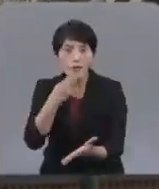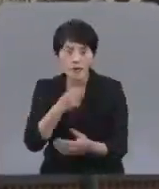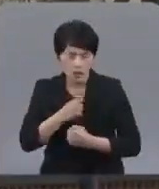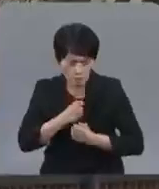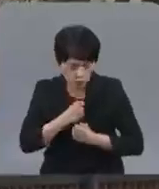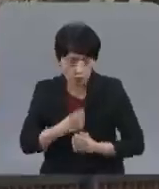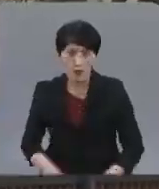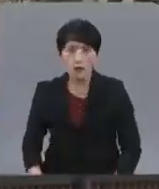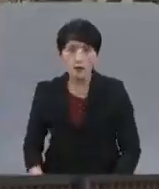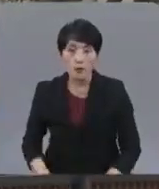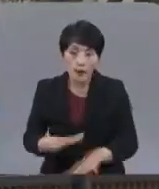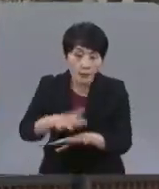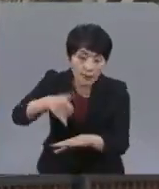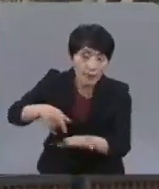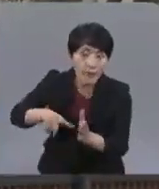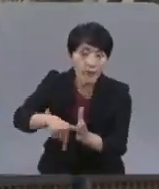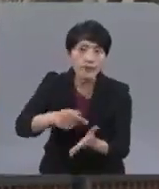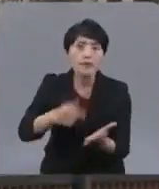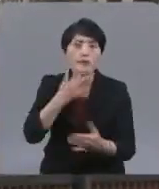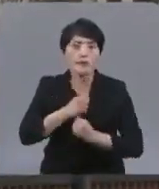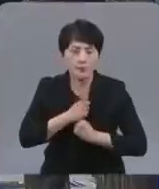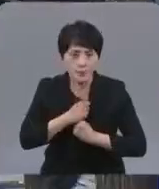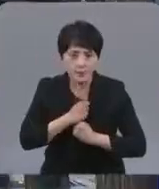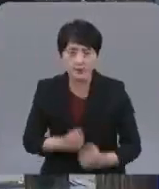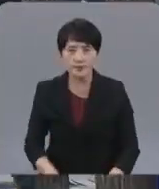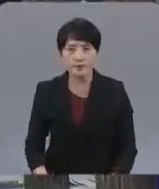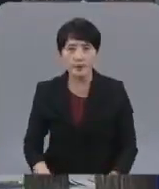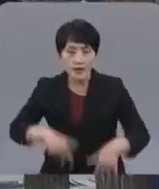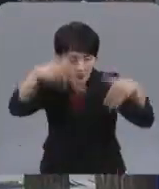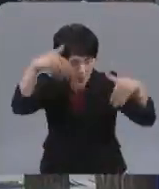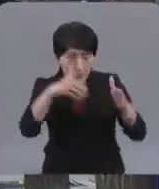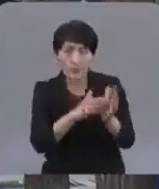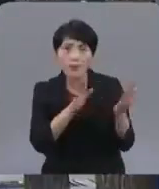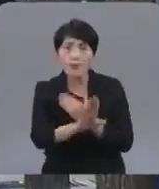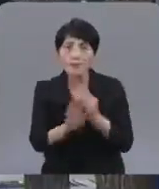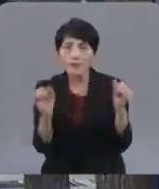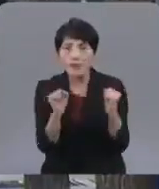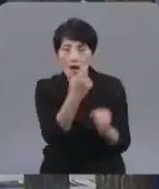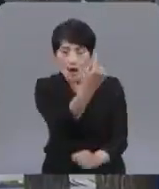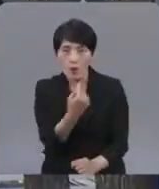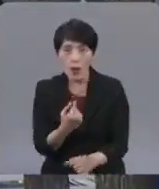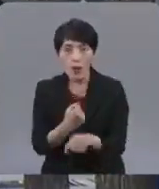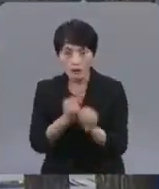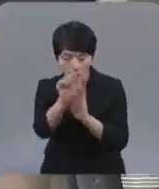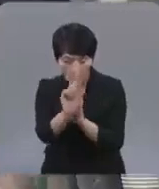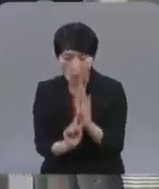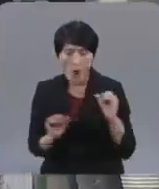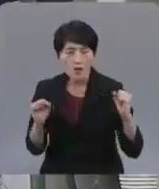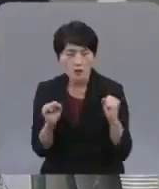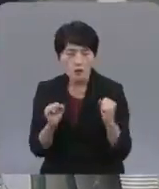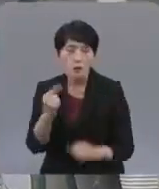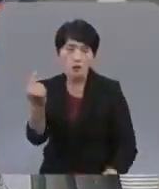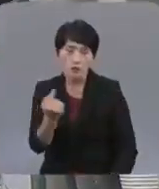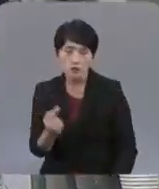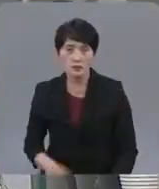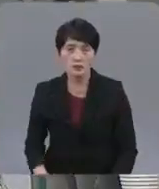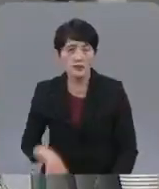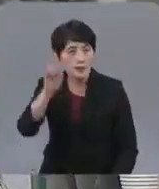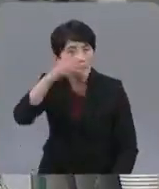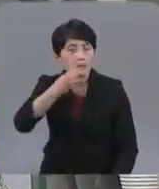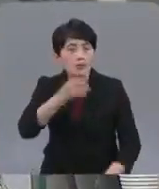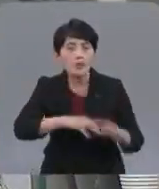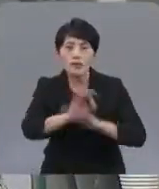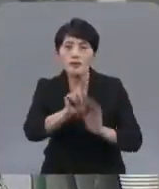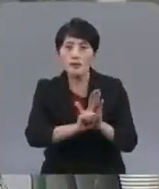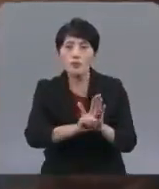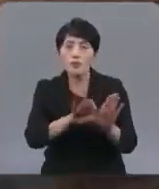nhiều khu vực đất liền trên toàn quốc cảnh báo sóng lớn cho toàn bộ vùng biển người dân phải chú ý Kiểm tra tại các cơ sở như nhà kính băng rô và